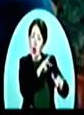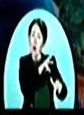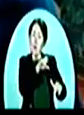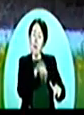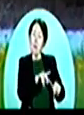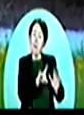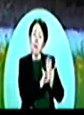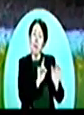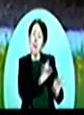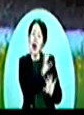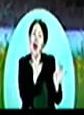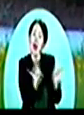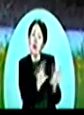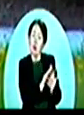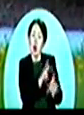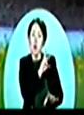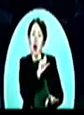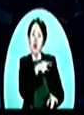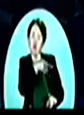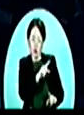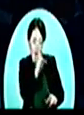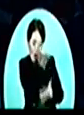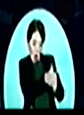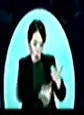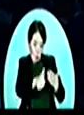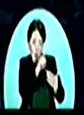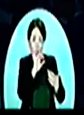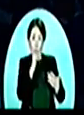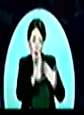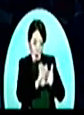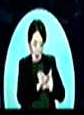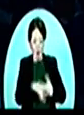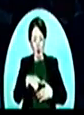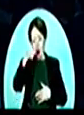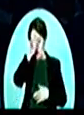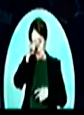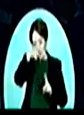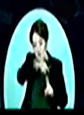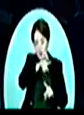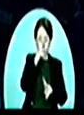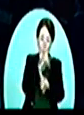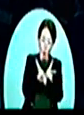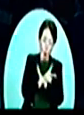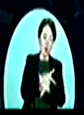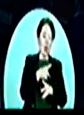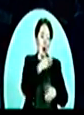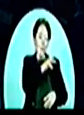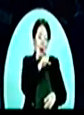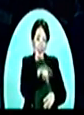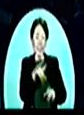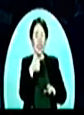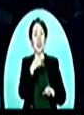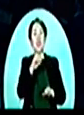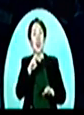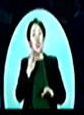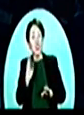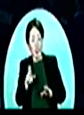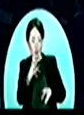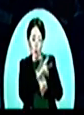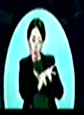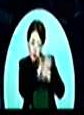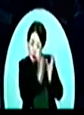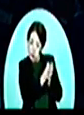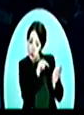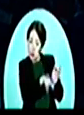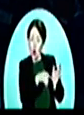мал сүргийн эрүүл, аюулгүй байдлыг мал амьтны эрүүл мэндийн тухай хууль, малын генетик нөөцийн тухай хуулийг 2018